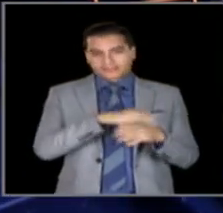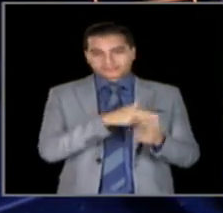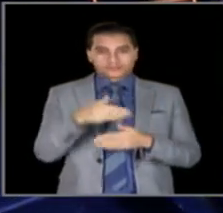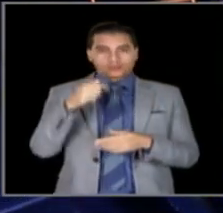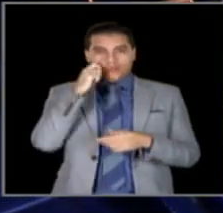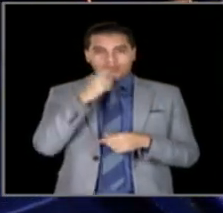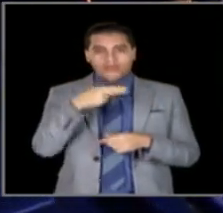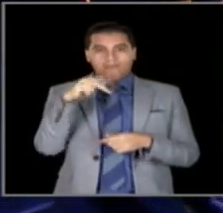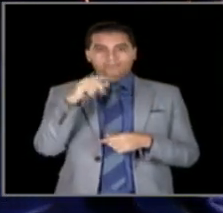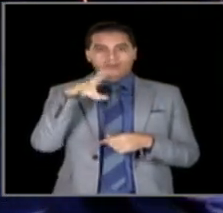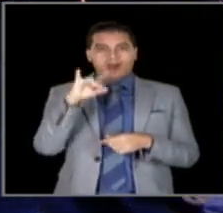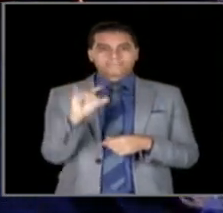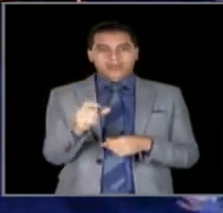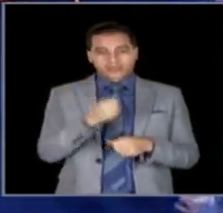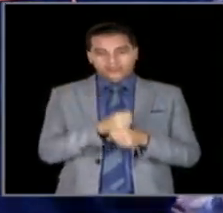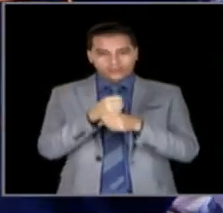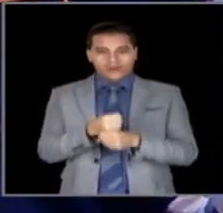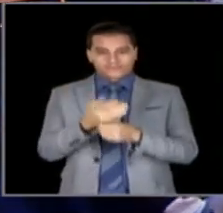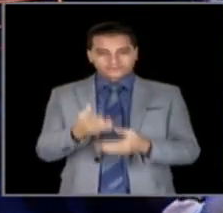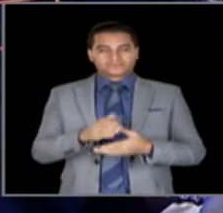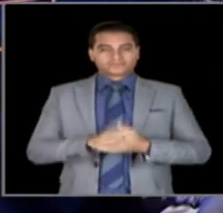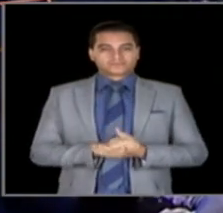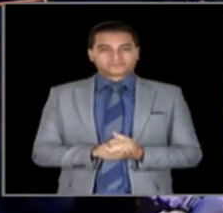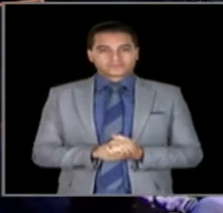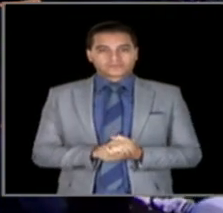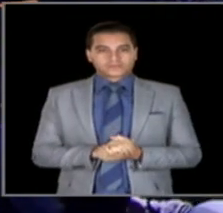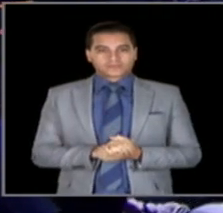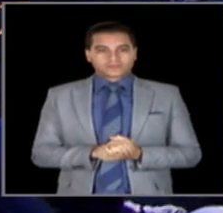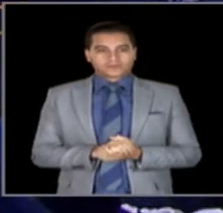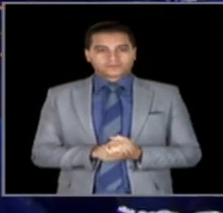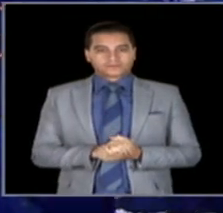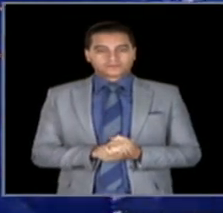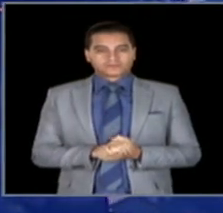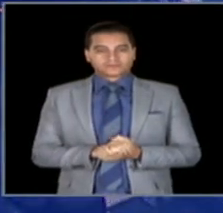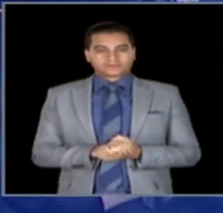عبد الرحمن محمد هيبتدي الأول.